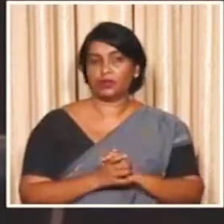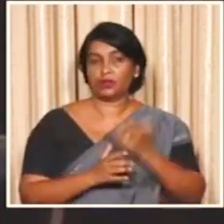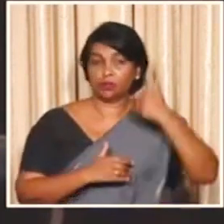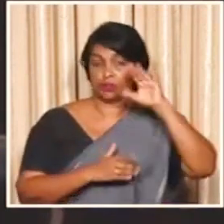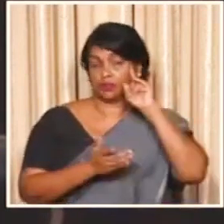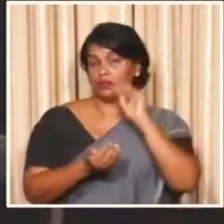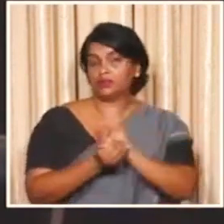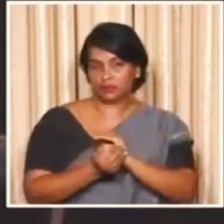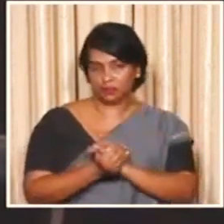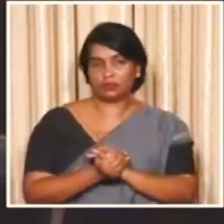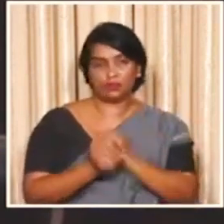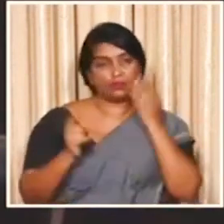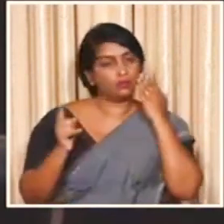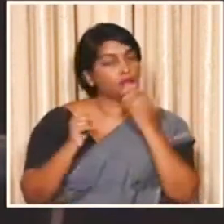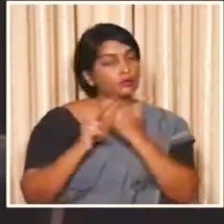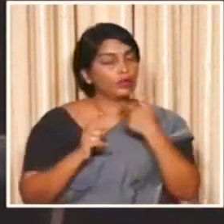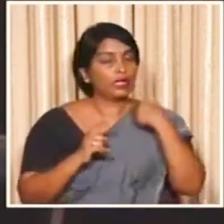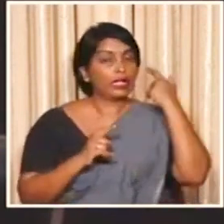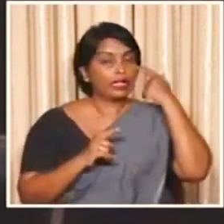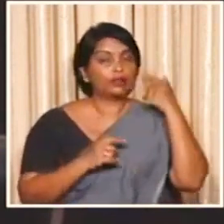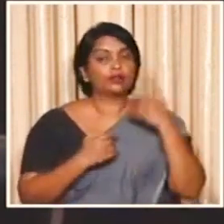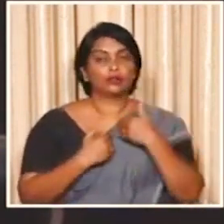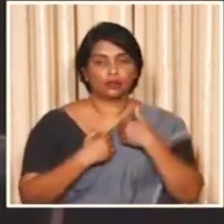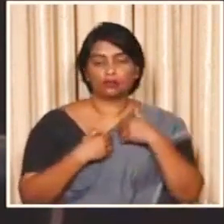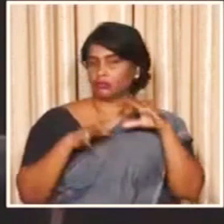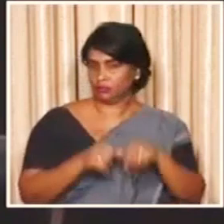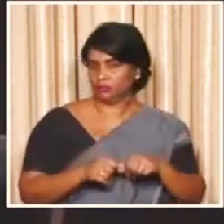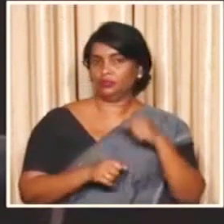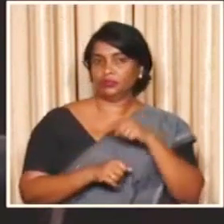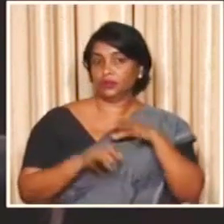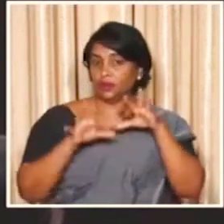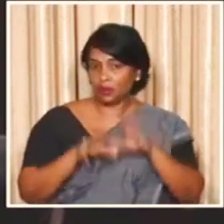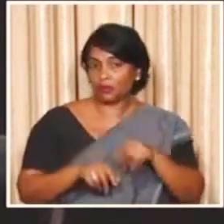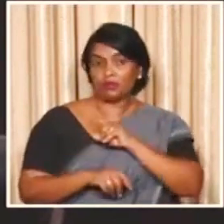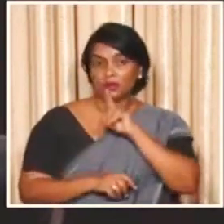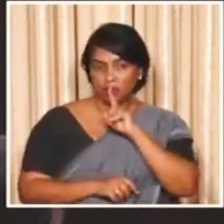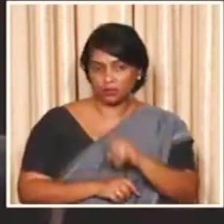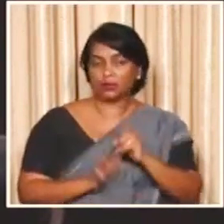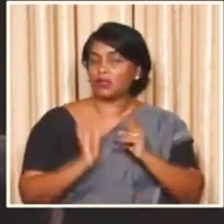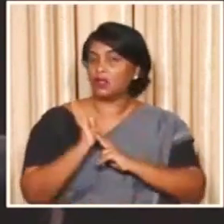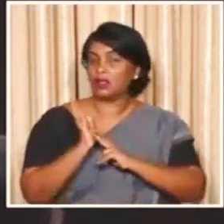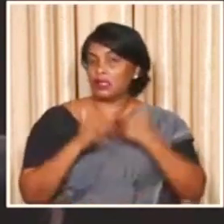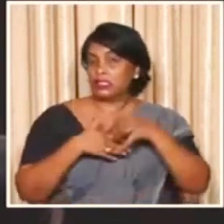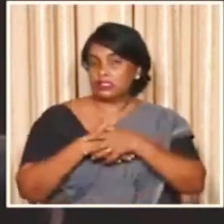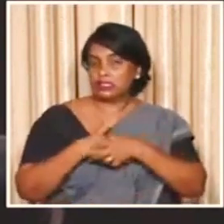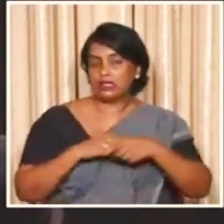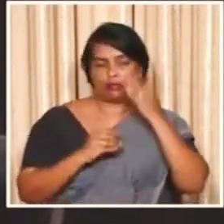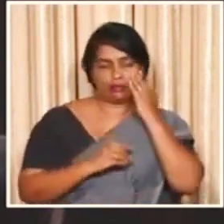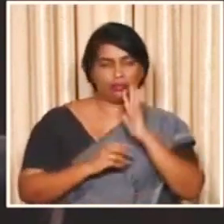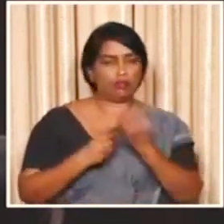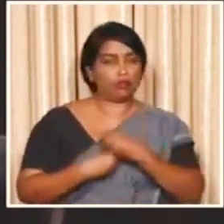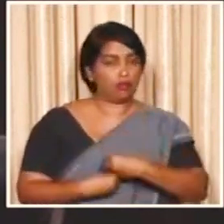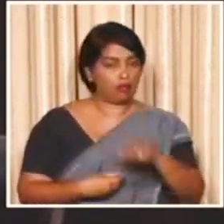ඒ පුරාවස්තු කියන එක ගැඹුරින් අපි හිතුවොත් ඒක අපේ උරුමය. ඒ උරුමය කියලා කියන්නේ ජාතියේ අනන්‍යතාවය.